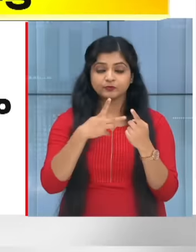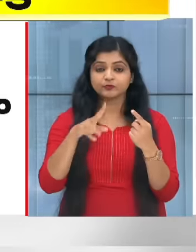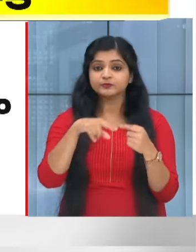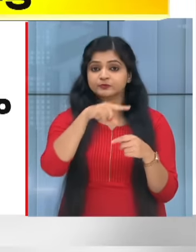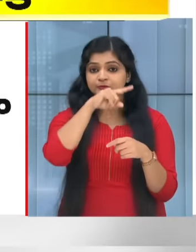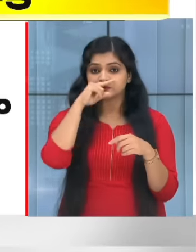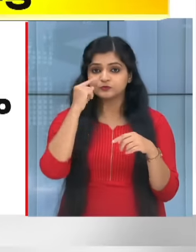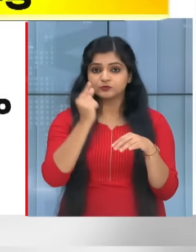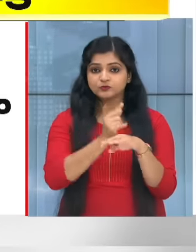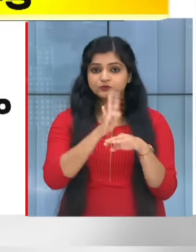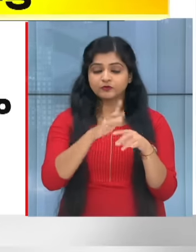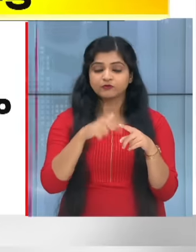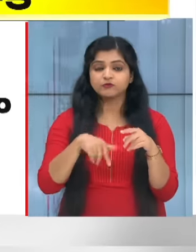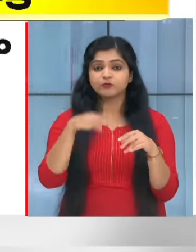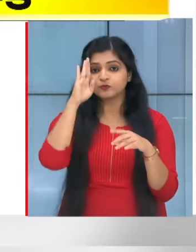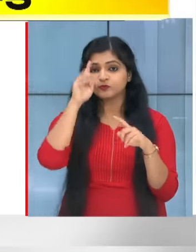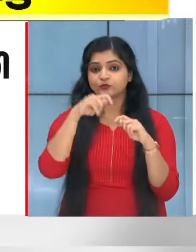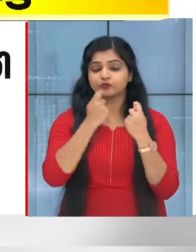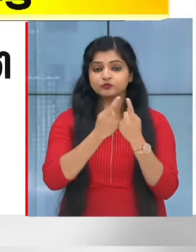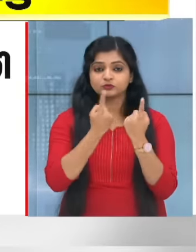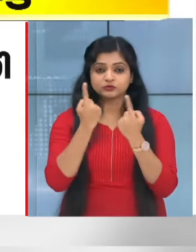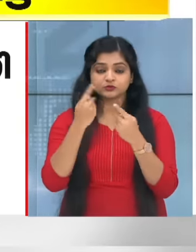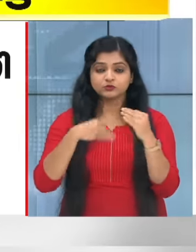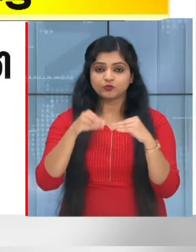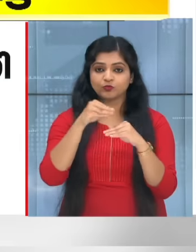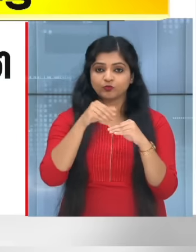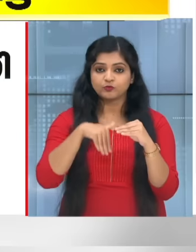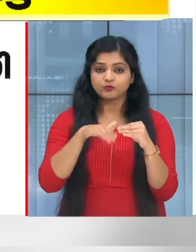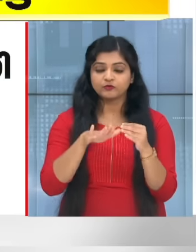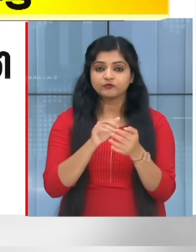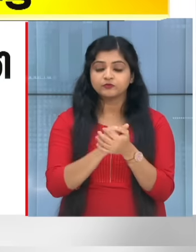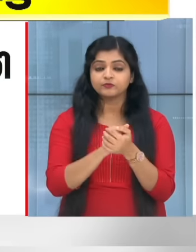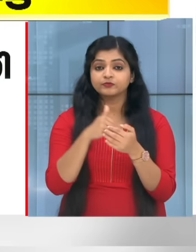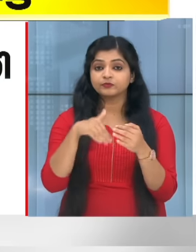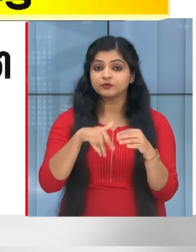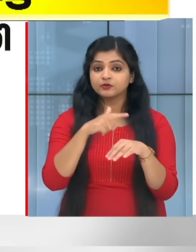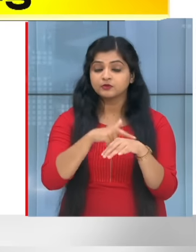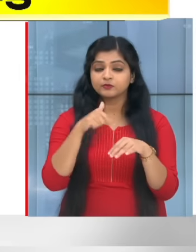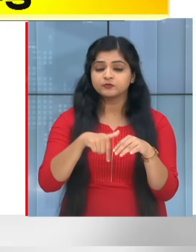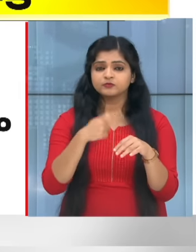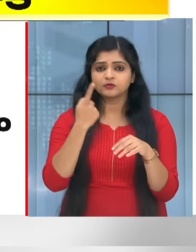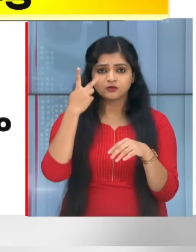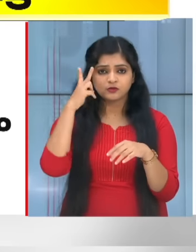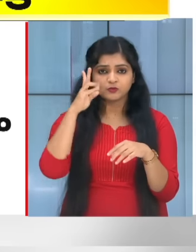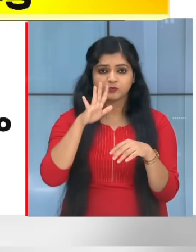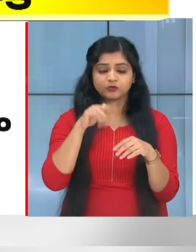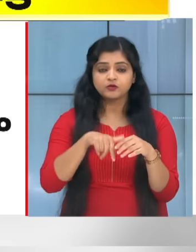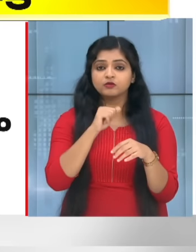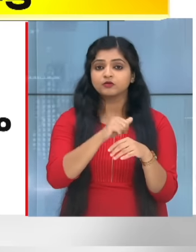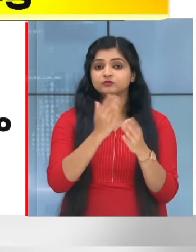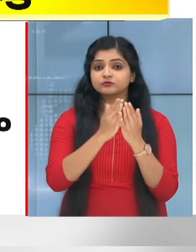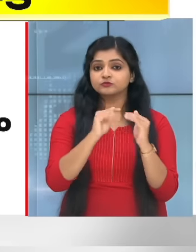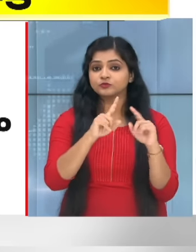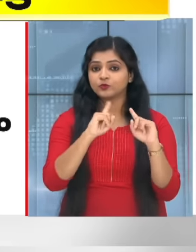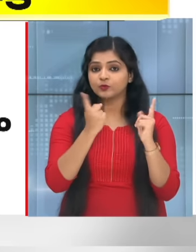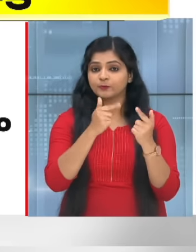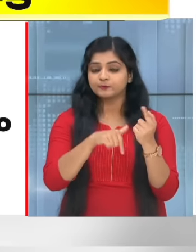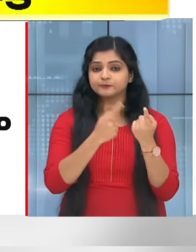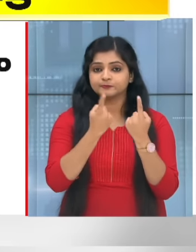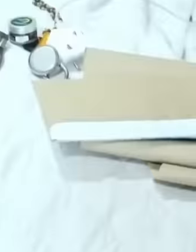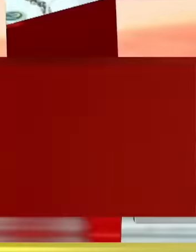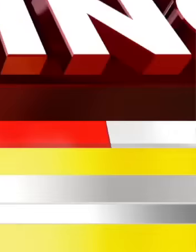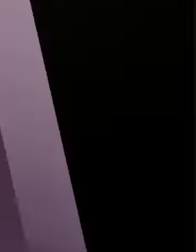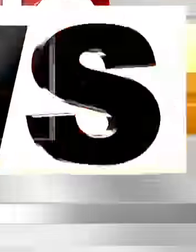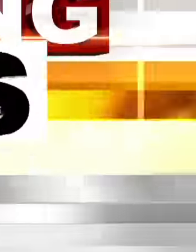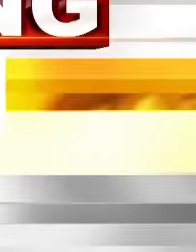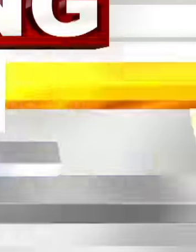ഉപയോഗവുമായി ബന്ധപ്പെട്ടുള്ള പരിശോധനകൾ വ്യാപകമായി നടക്കുന്ന സമയമാണ്. ആ ഘട്ടത്തിലാണ് ഇത്തരത്തിൽ സംശയം തോന്നി ഈ വിദ്യാർത്ഥികളുടെ മുറി അടക്കം പരിശോധിച്ചത്. ആ ഘട്ടത്തിലാണ് ഇവരിൽ